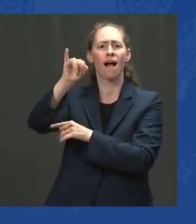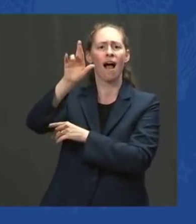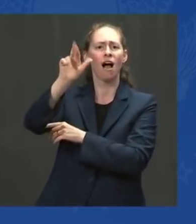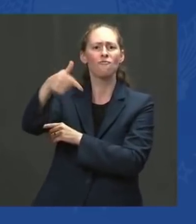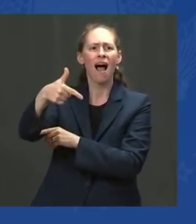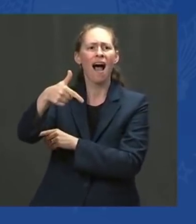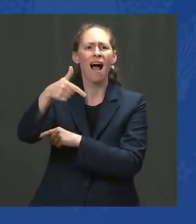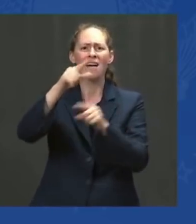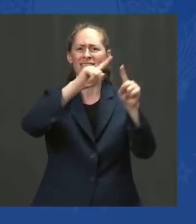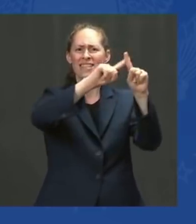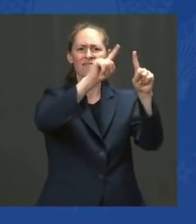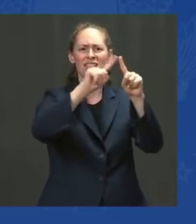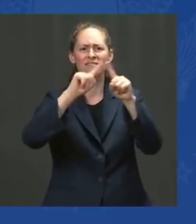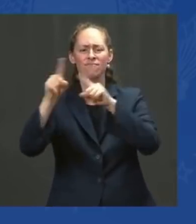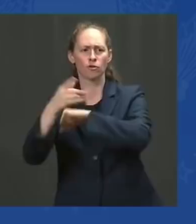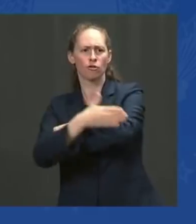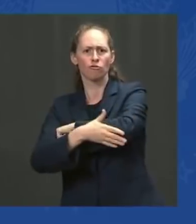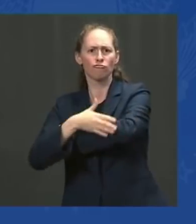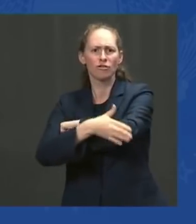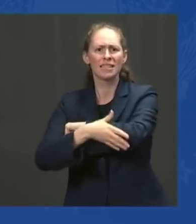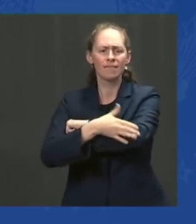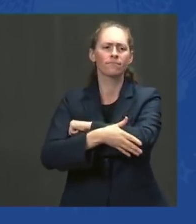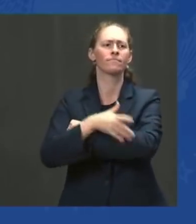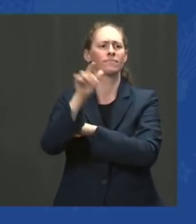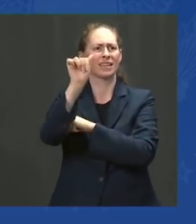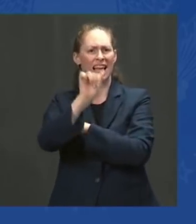助阿富汗重建国家